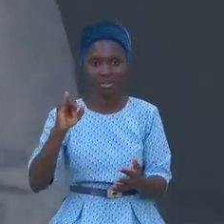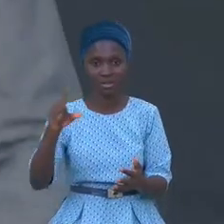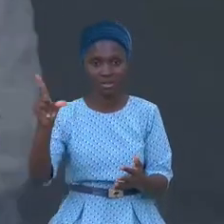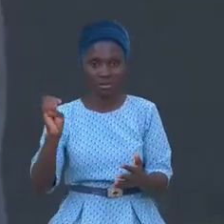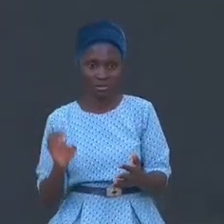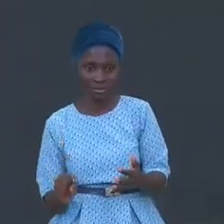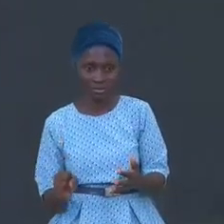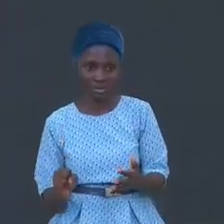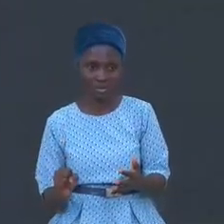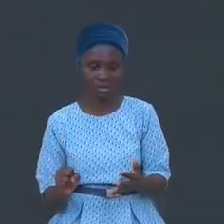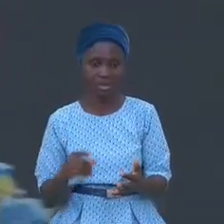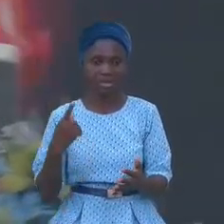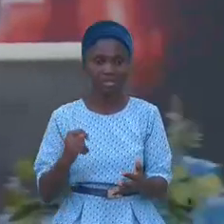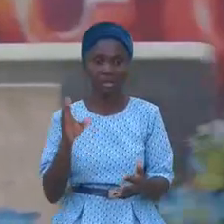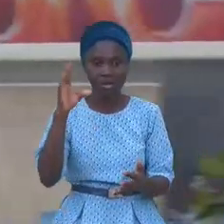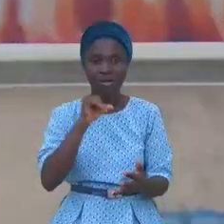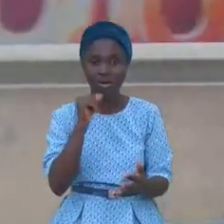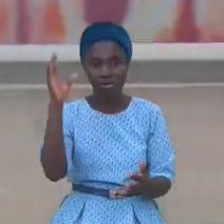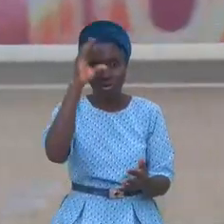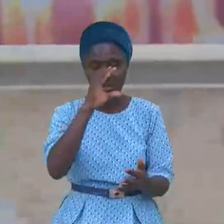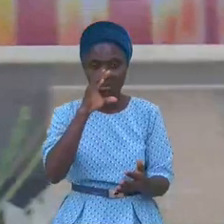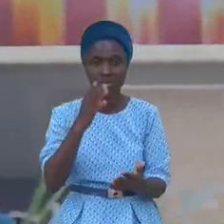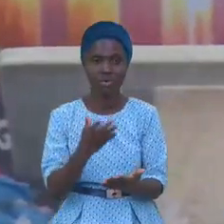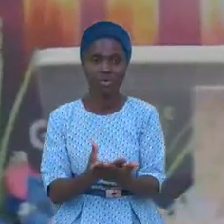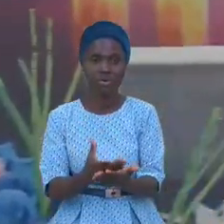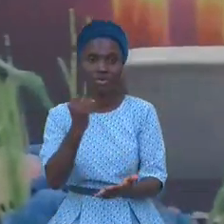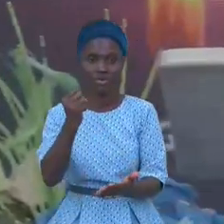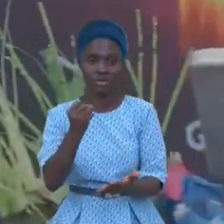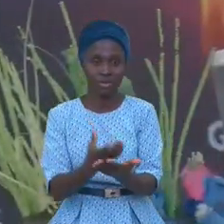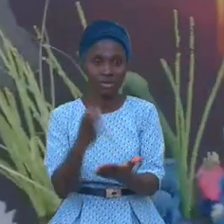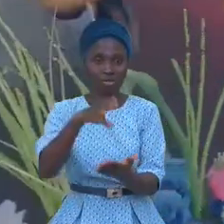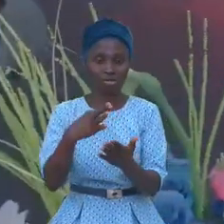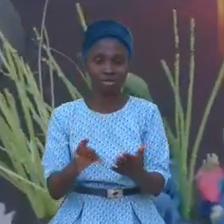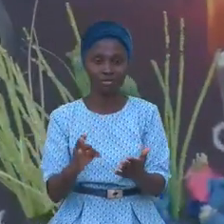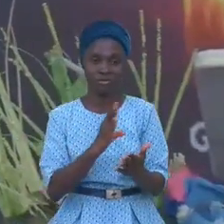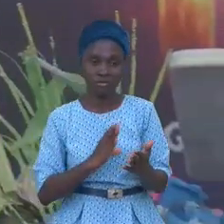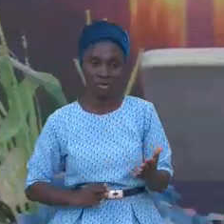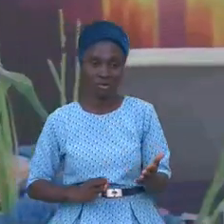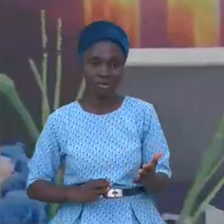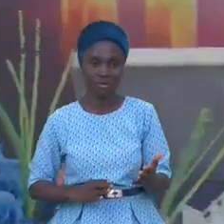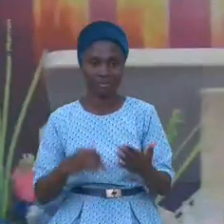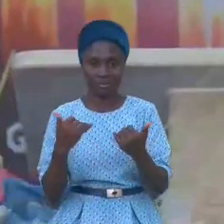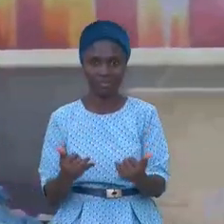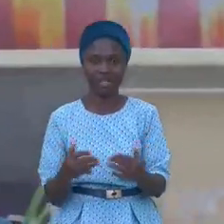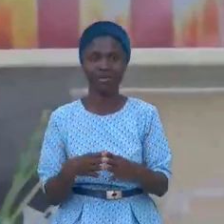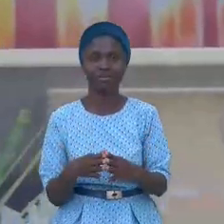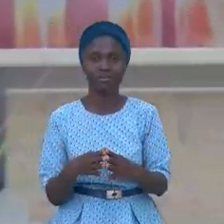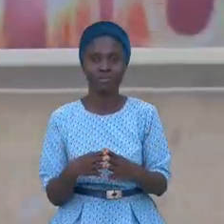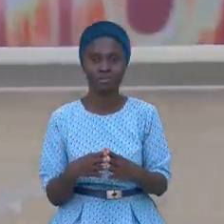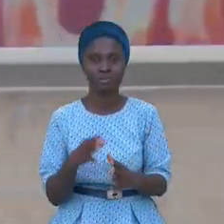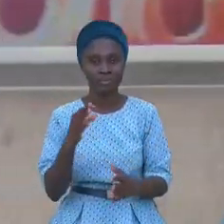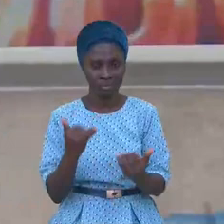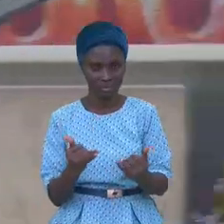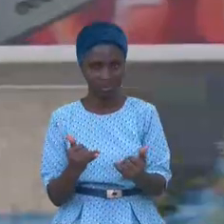incompréhensibles, insondables de Christ. Je veux que tu prennes ça, aligne-toi, dit, regardez